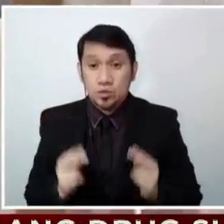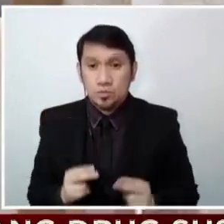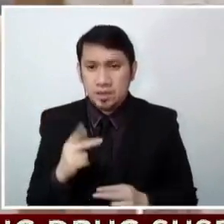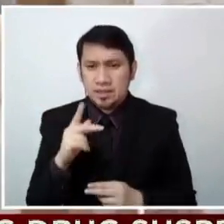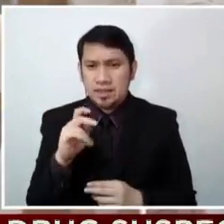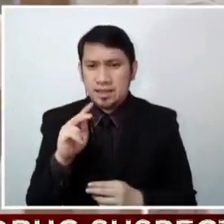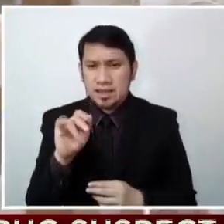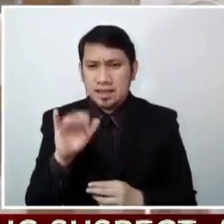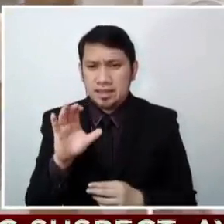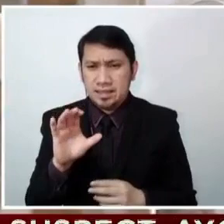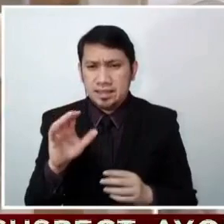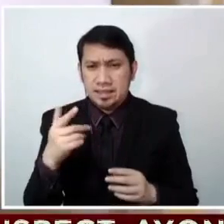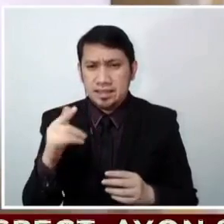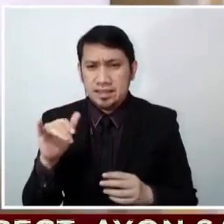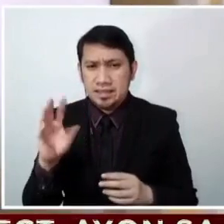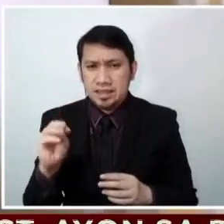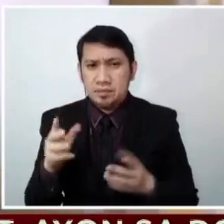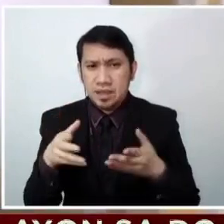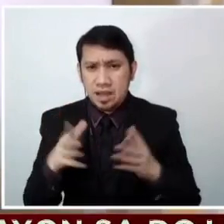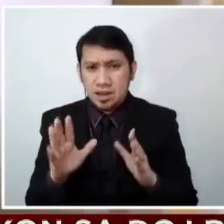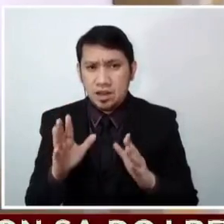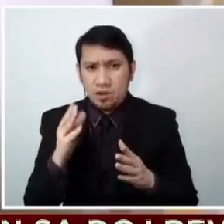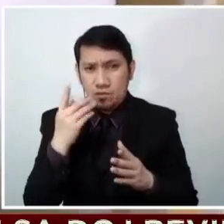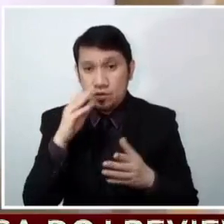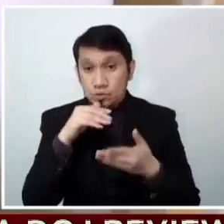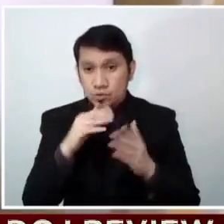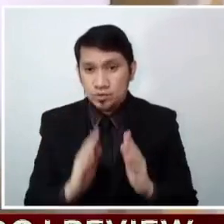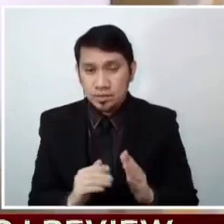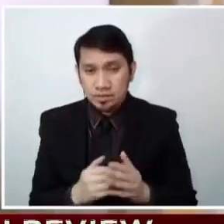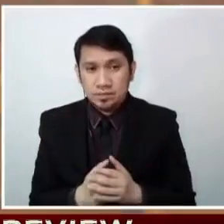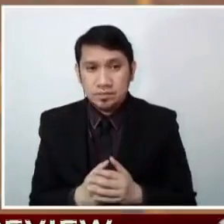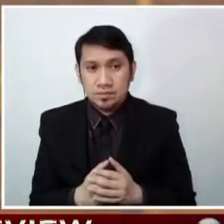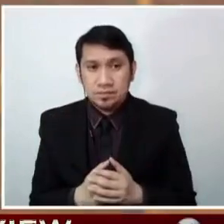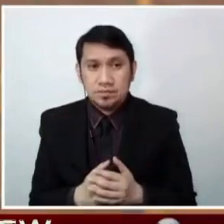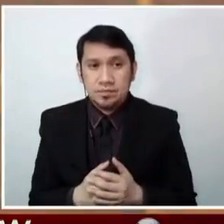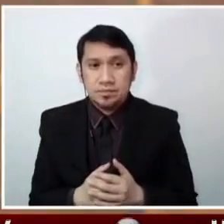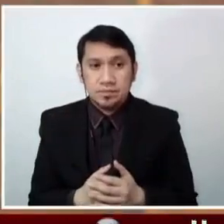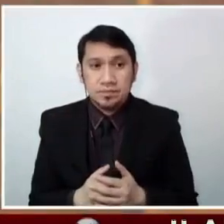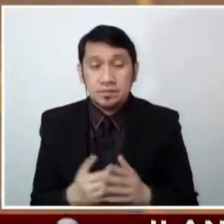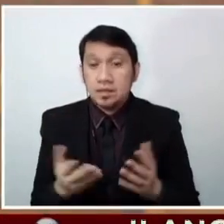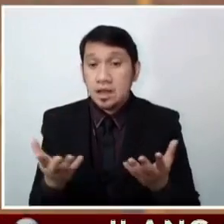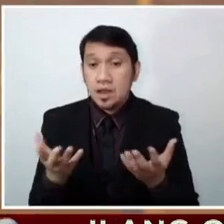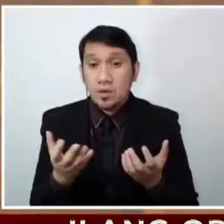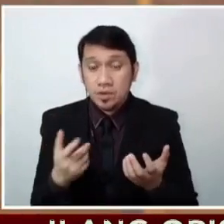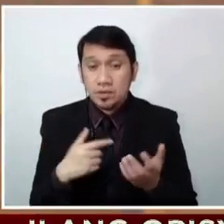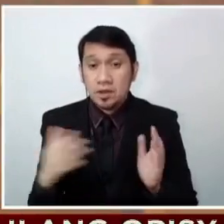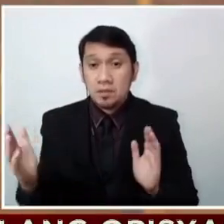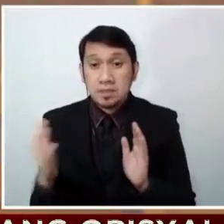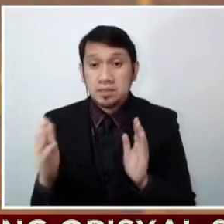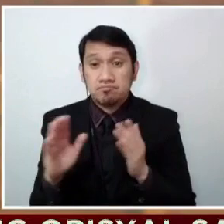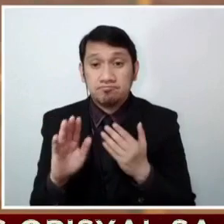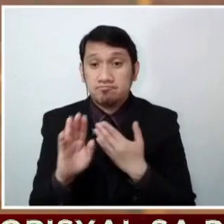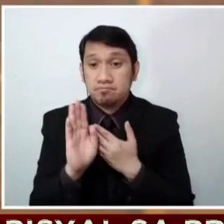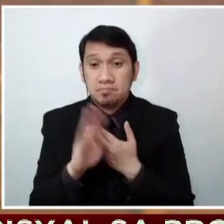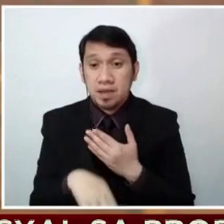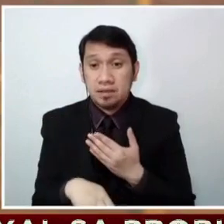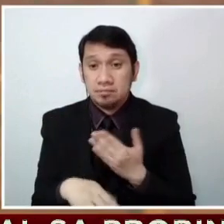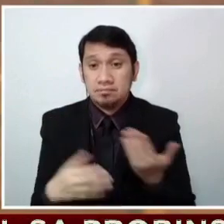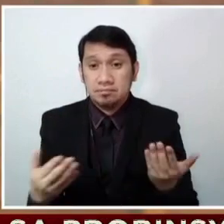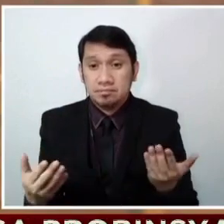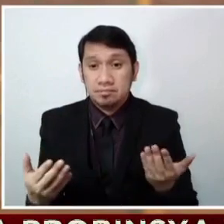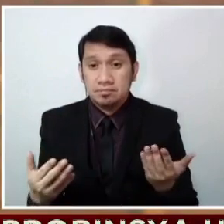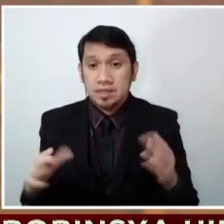na bukas para sa mga walk-in na estudyante. I want to get back to the face-to-face classes so that we can